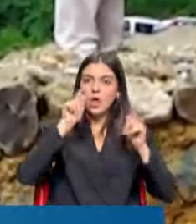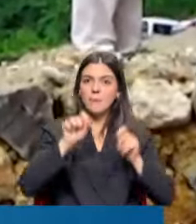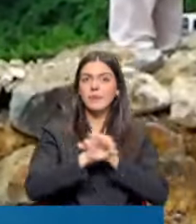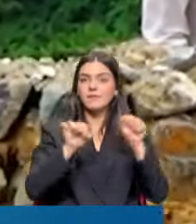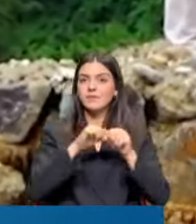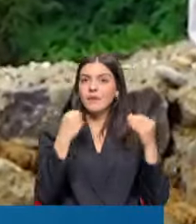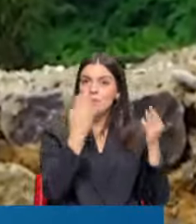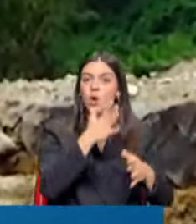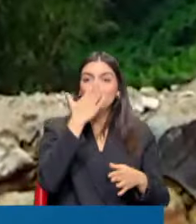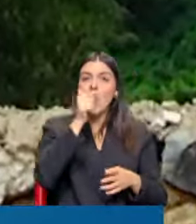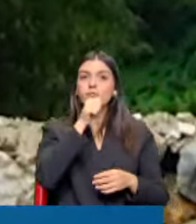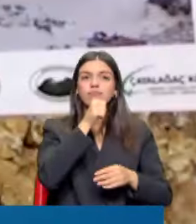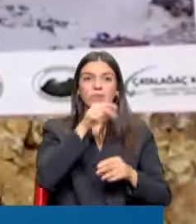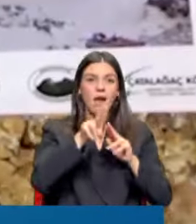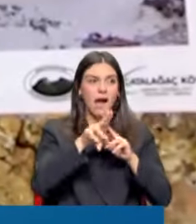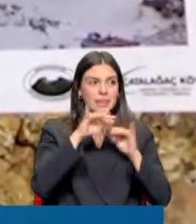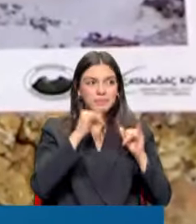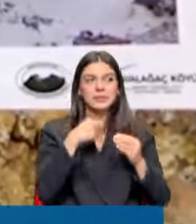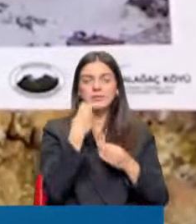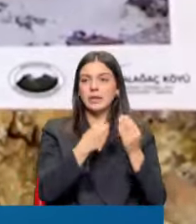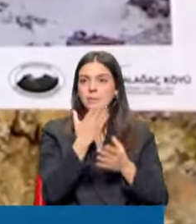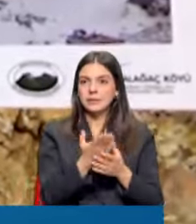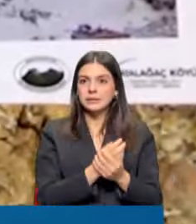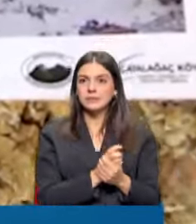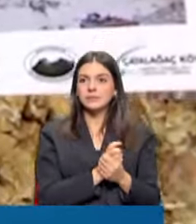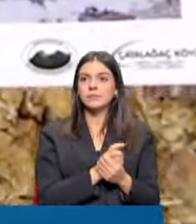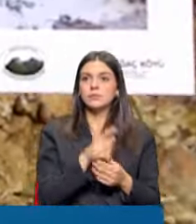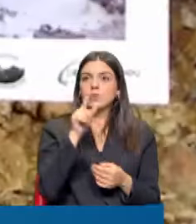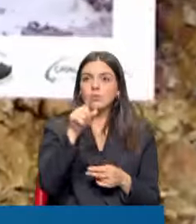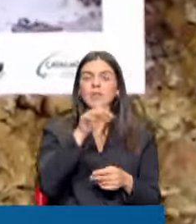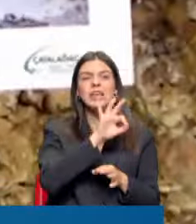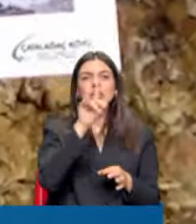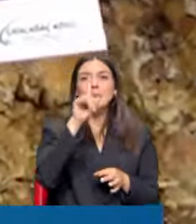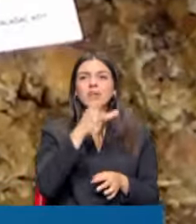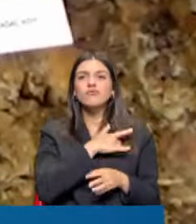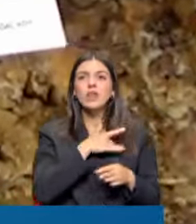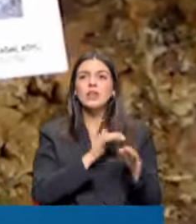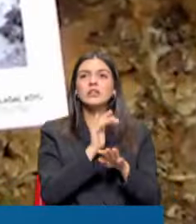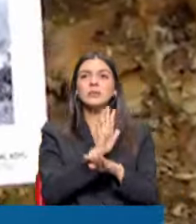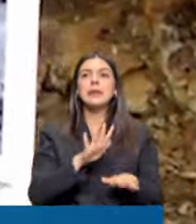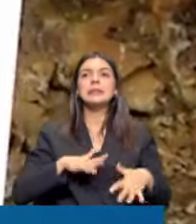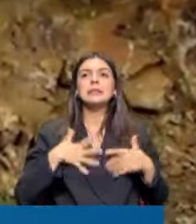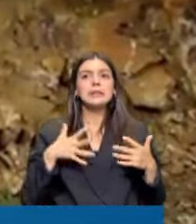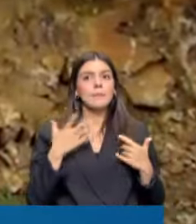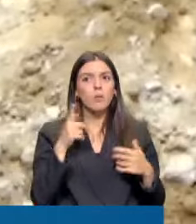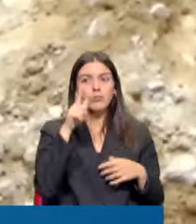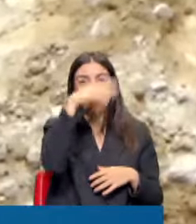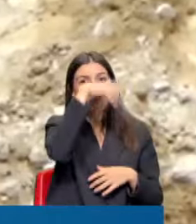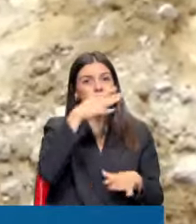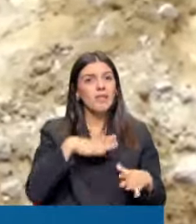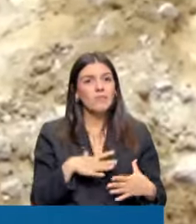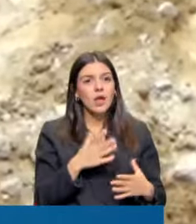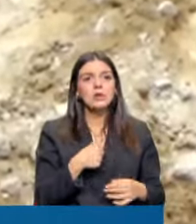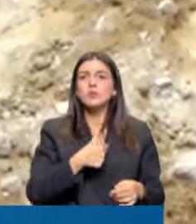tahribat ve doğal su kaynaklarını kirletmesiydi. Şu anda burada hiçbir canlı yaşaması 7-8 çeşit maden var burada.